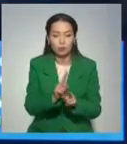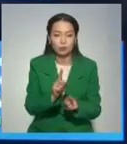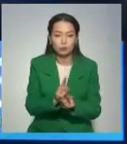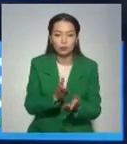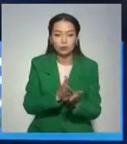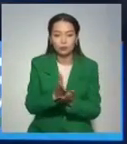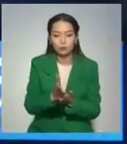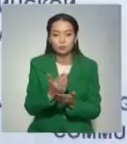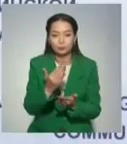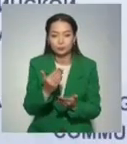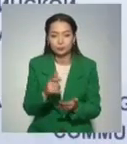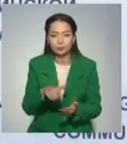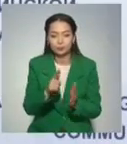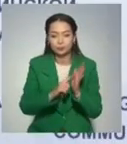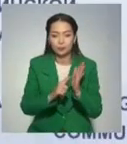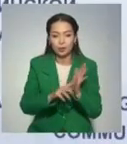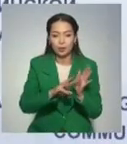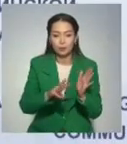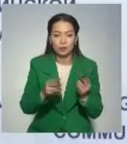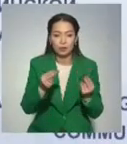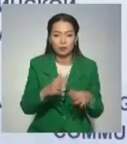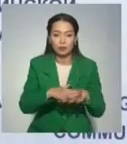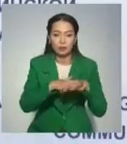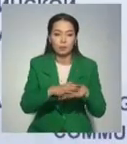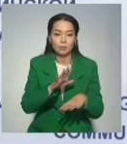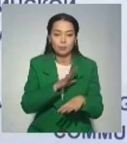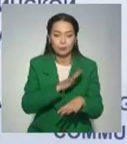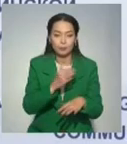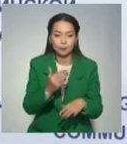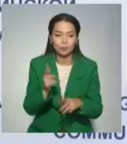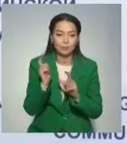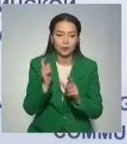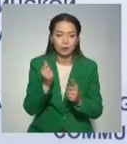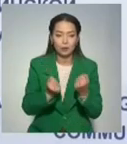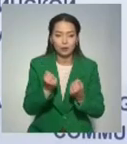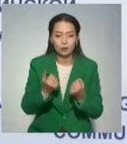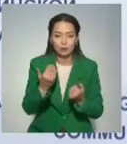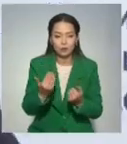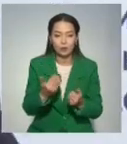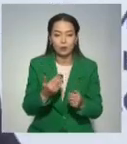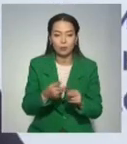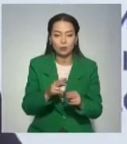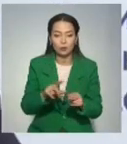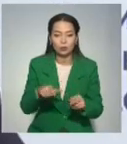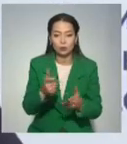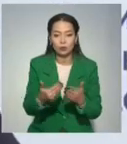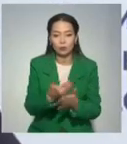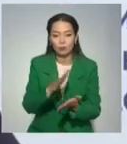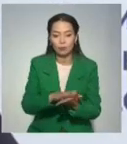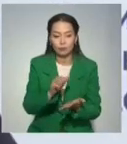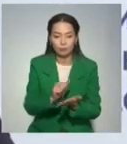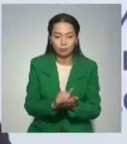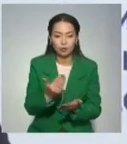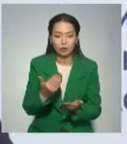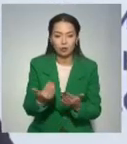жолға құм төселді. Оған 70 миллион теңге қаражат жұмсадық. Бірақ жүк таситын ауыр көліктердің көп жүруінен жол қайтадан бүлінді. Жолға